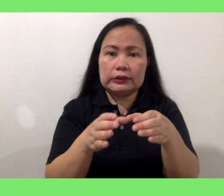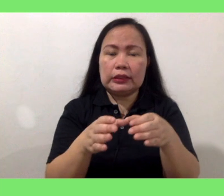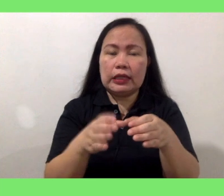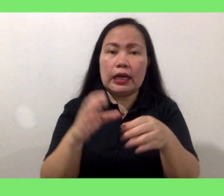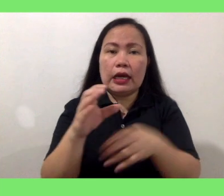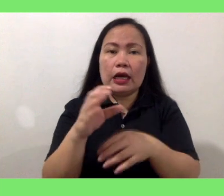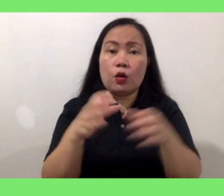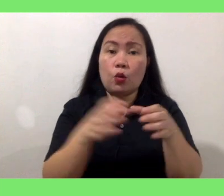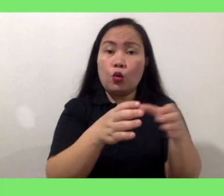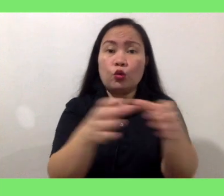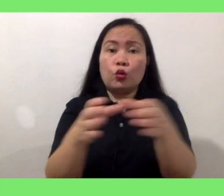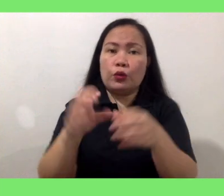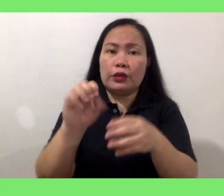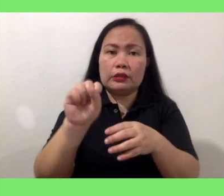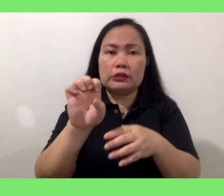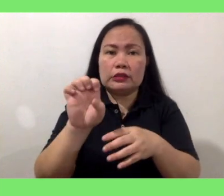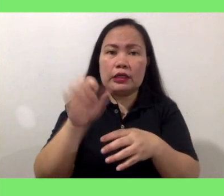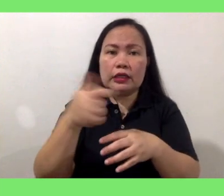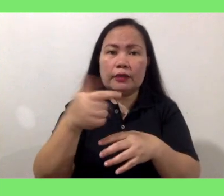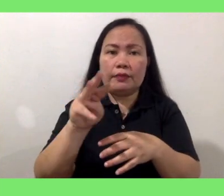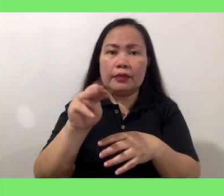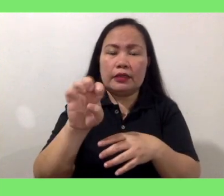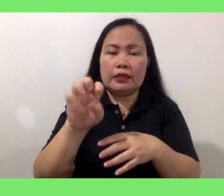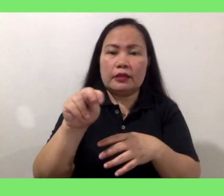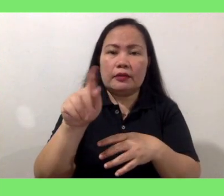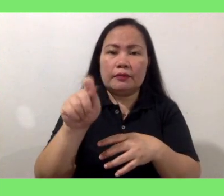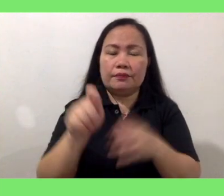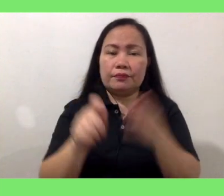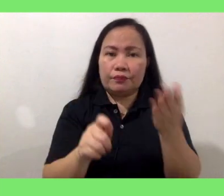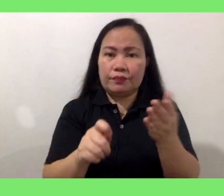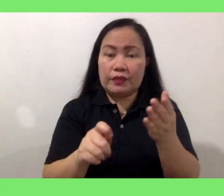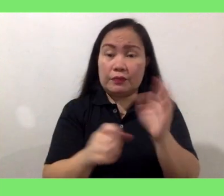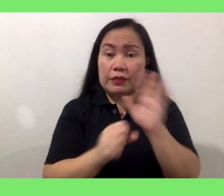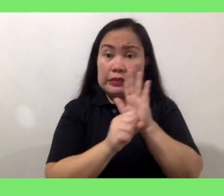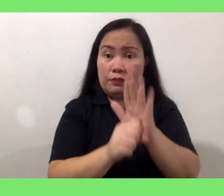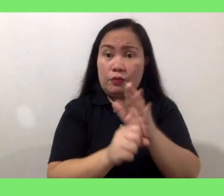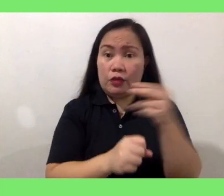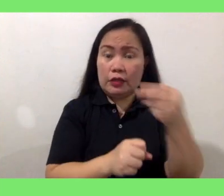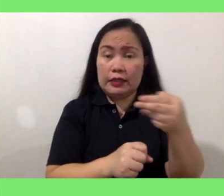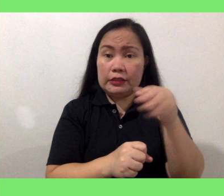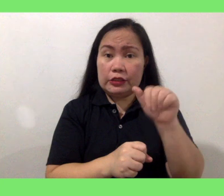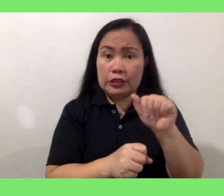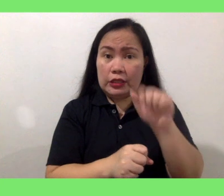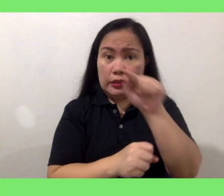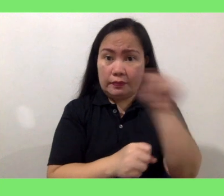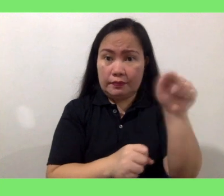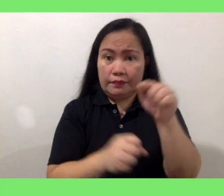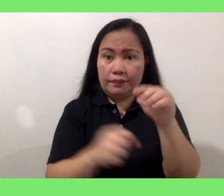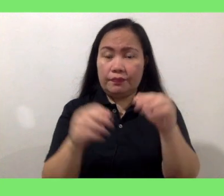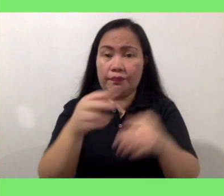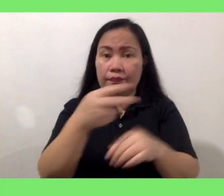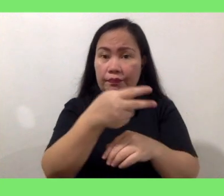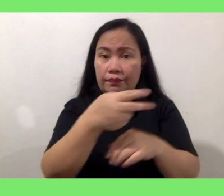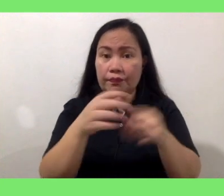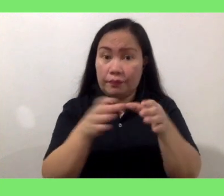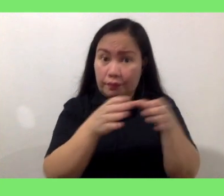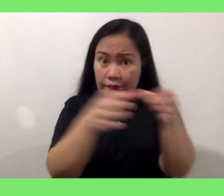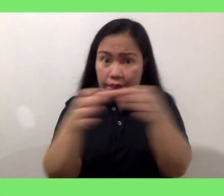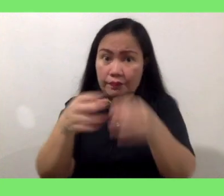line segment HA is congruent to line segment RT.